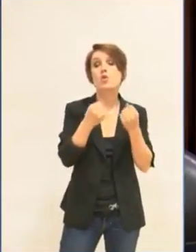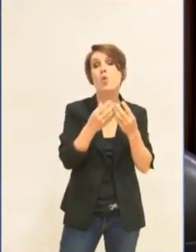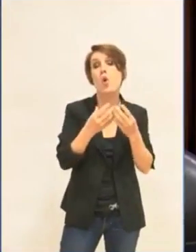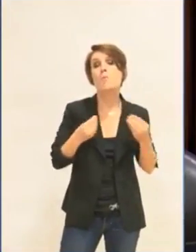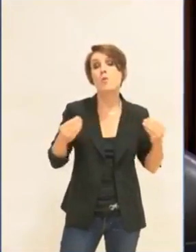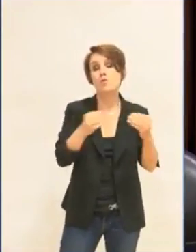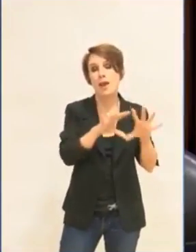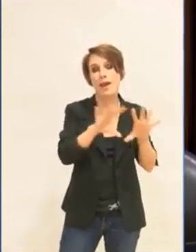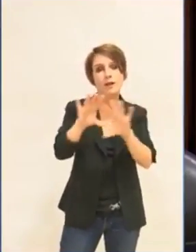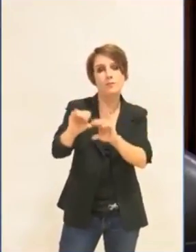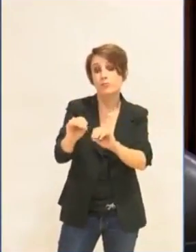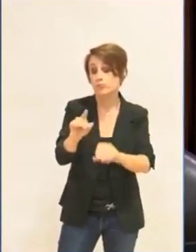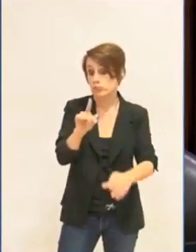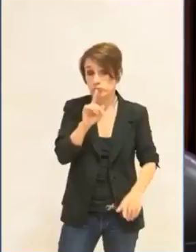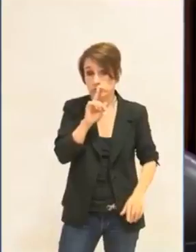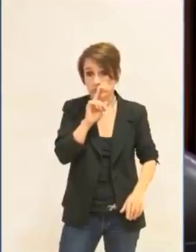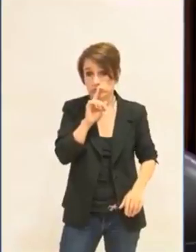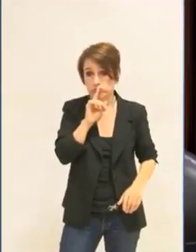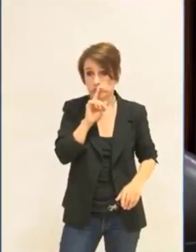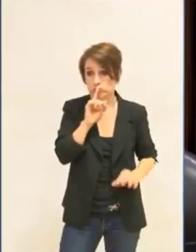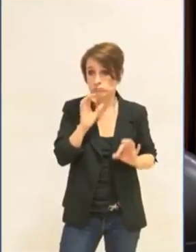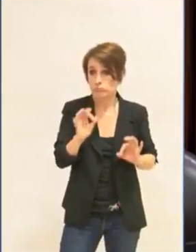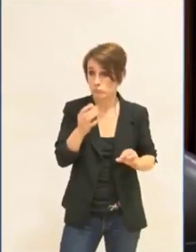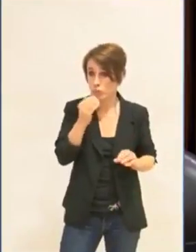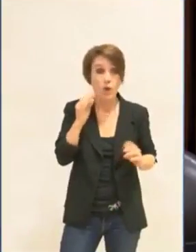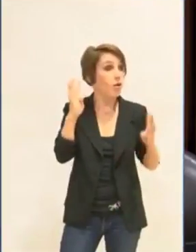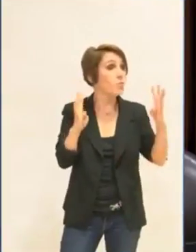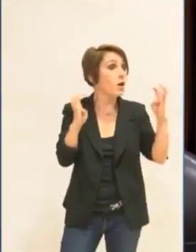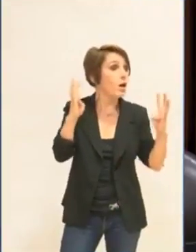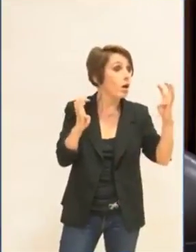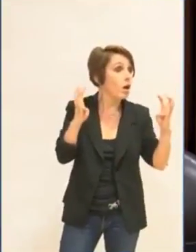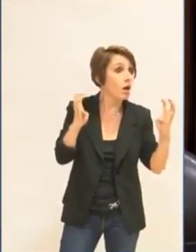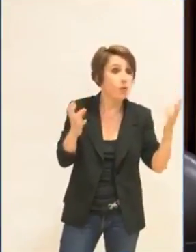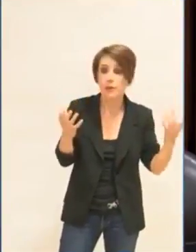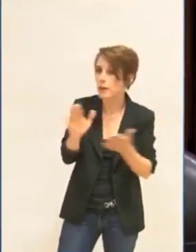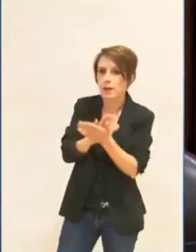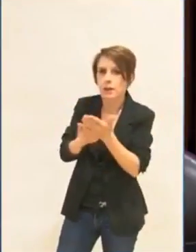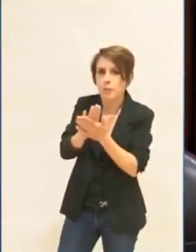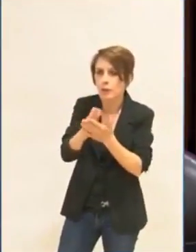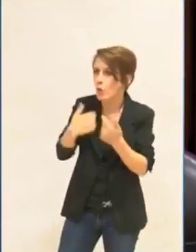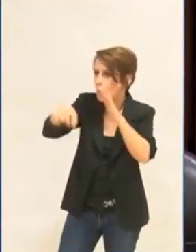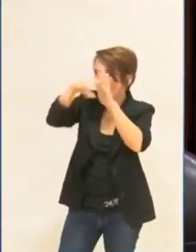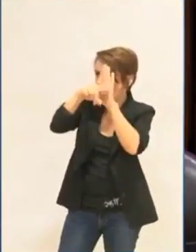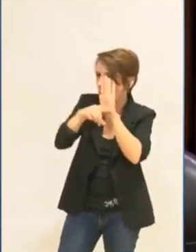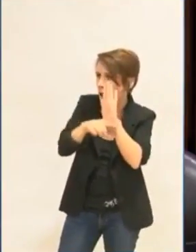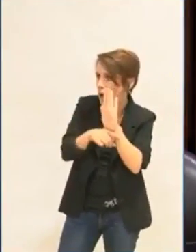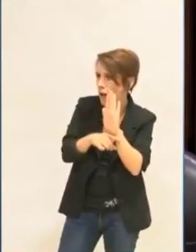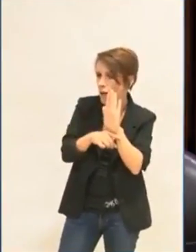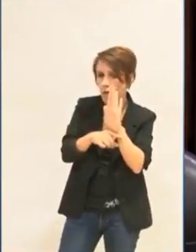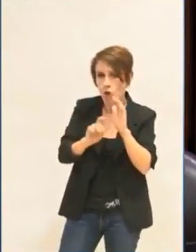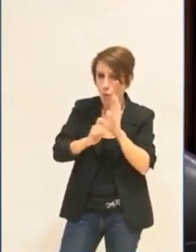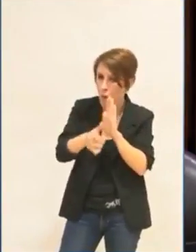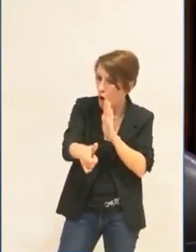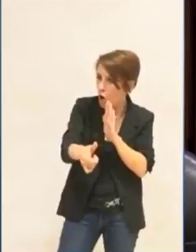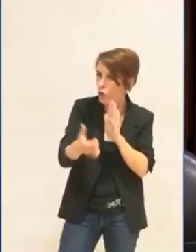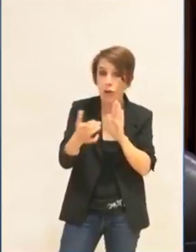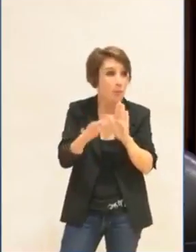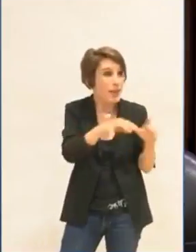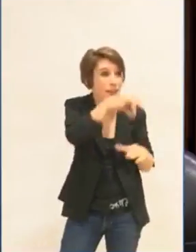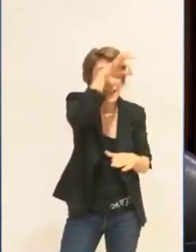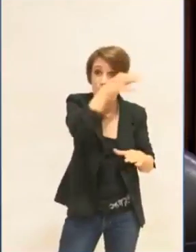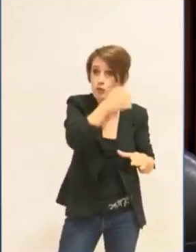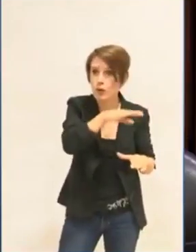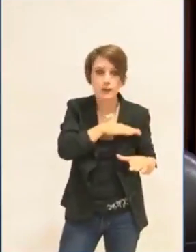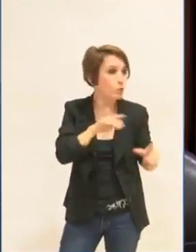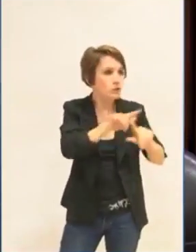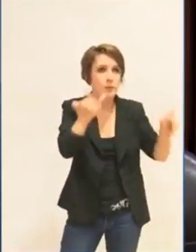pas grand-chose à dire. Oui, vous bruissez, mais vous définissez un ordre du jour et vous ne faites pas en sorte que les élus qui portent les délibérations soient